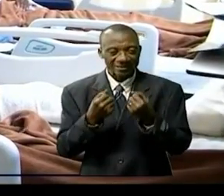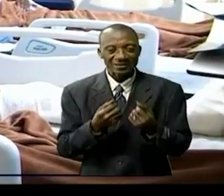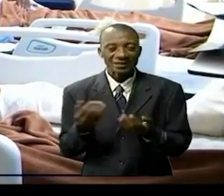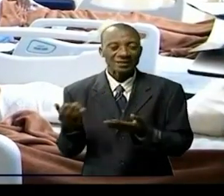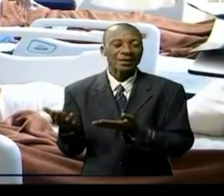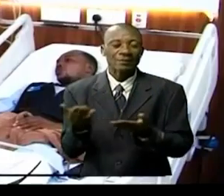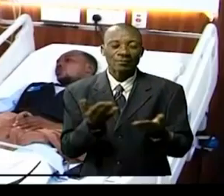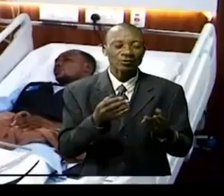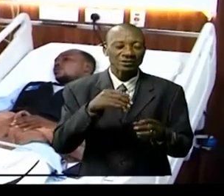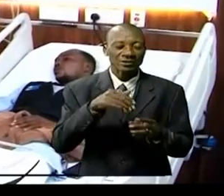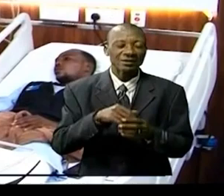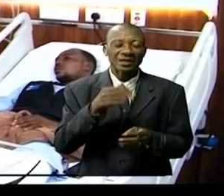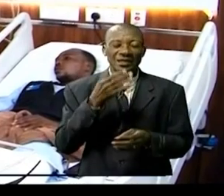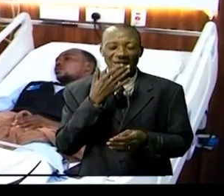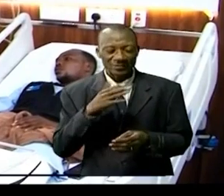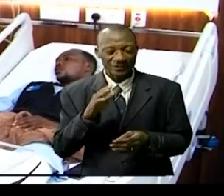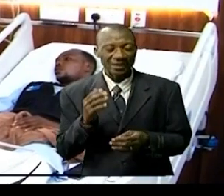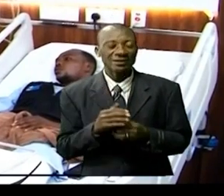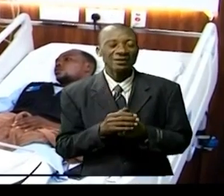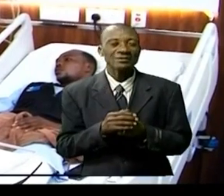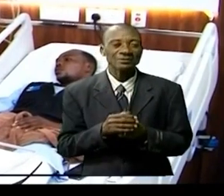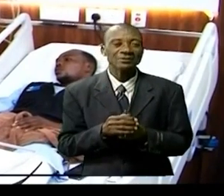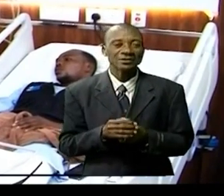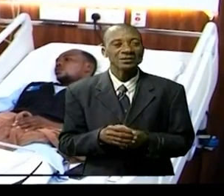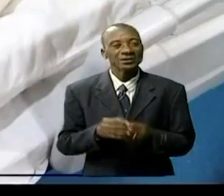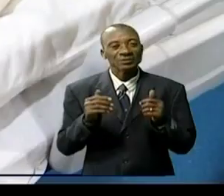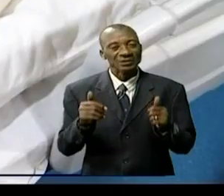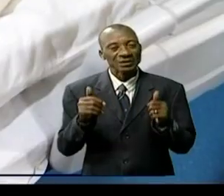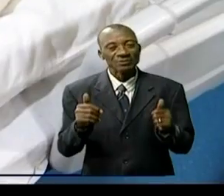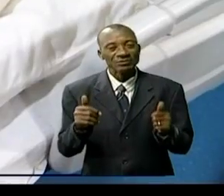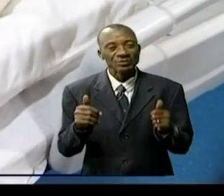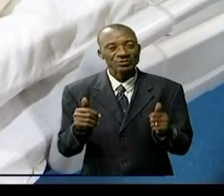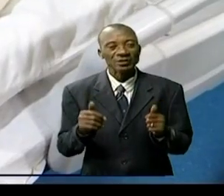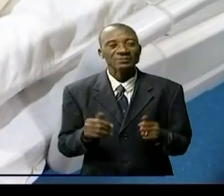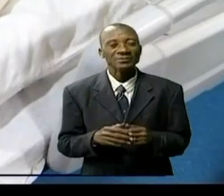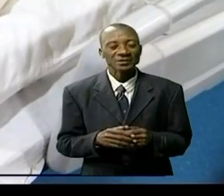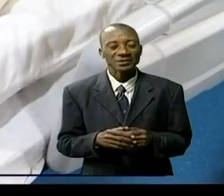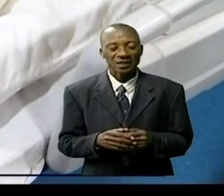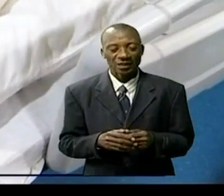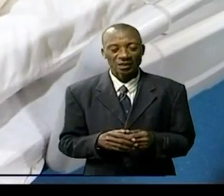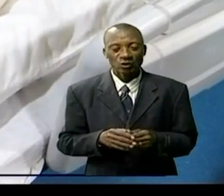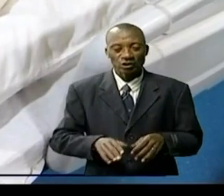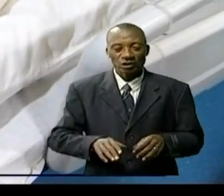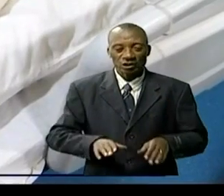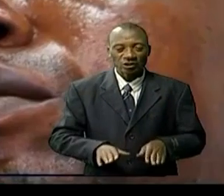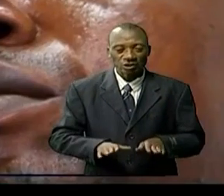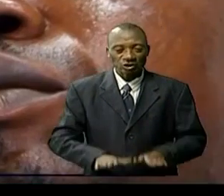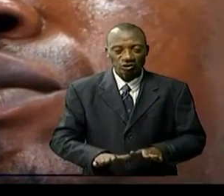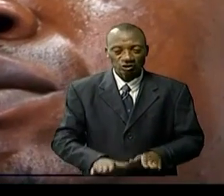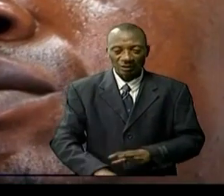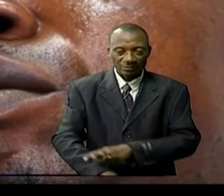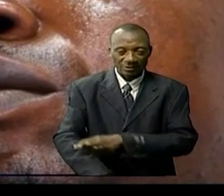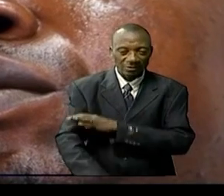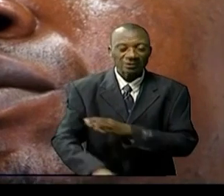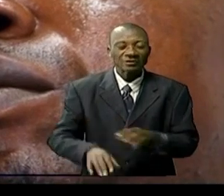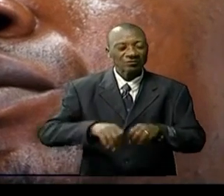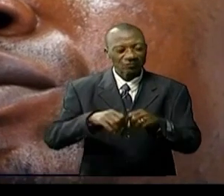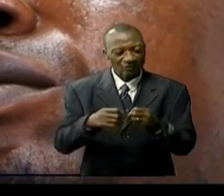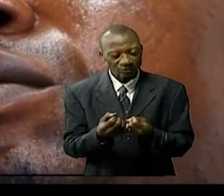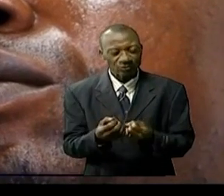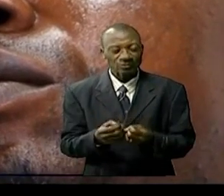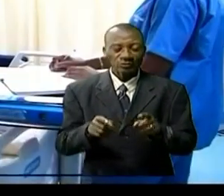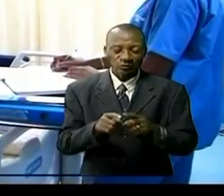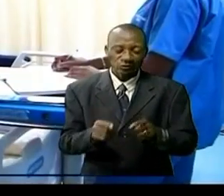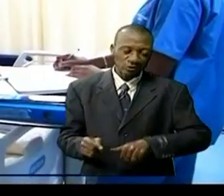les services médicaux présidentielle s'en sont sortis avec une fracture à la jambe pour nom et des traumatismes pour l'autre